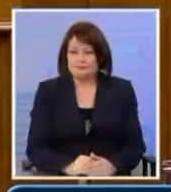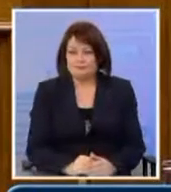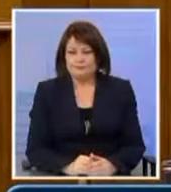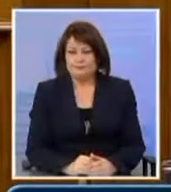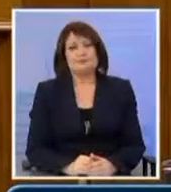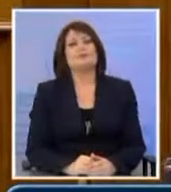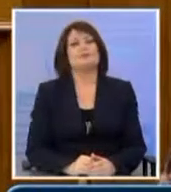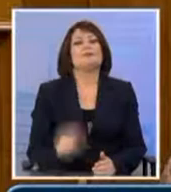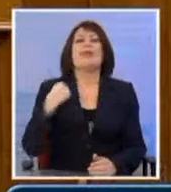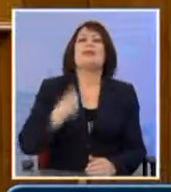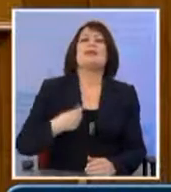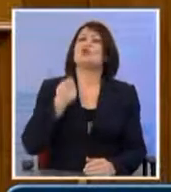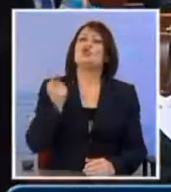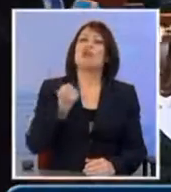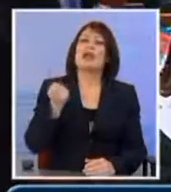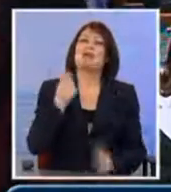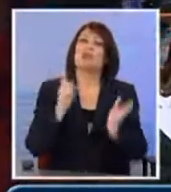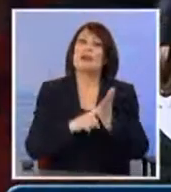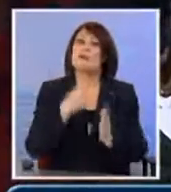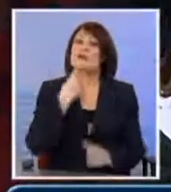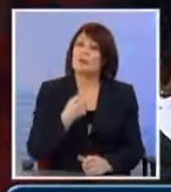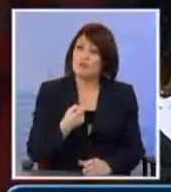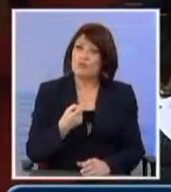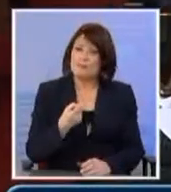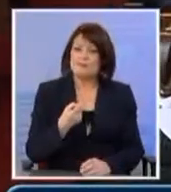στο επίπεδο του δημοσίου χρέους, πρέπει να σημειωθεί